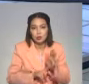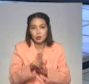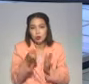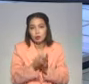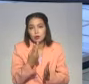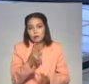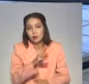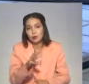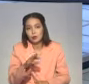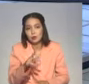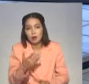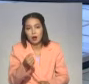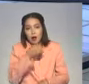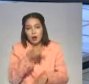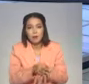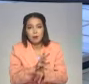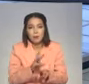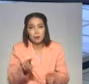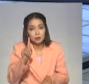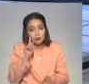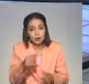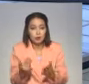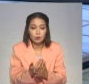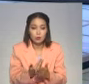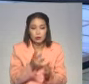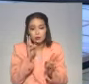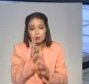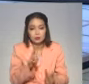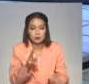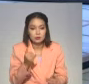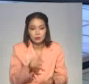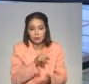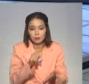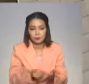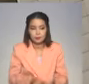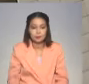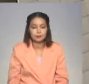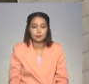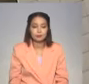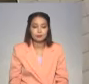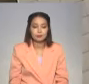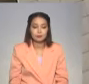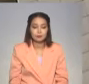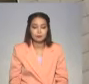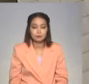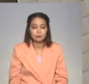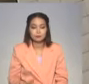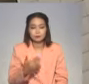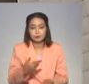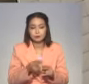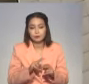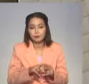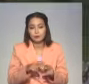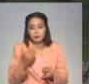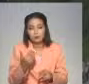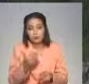барады. Ал жауапты министрлік бұдан хабардар ма? Әріптес Мақпота Базарбай тарқатып айтады. Тісімде туған емес, сол тісті